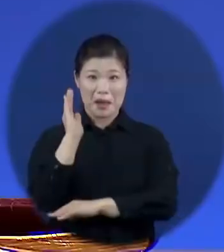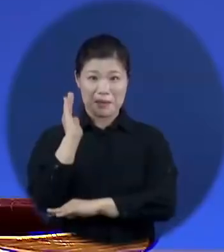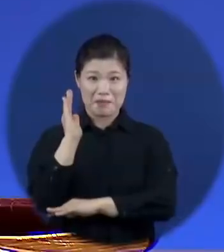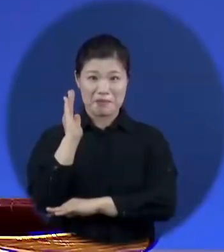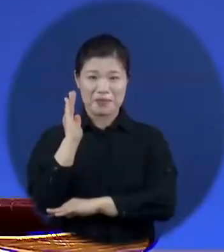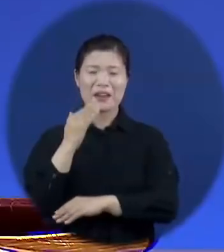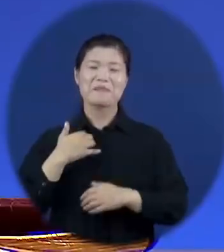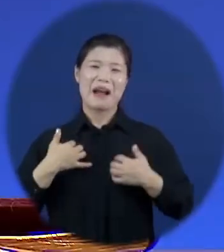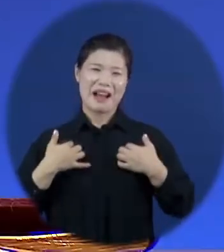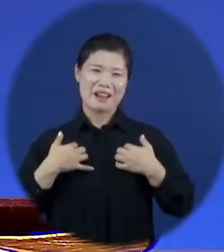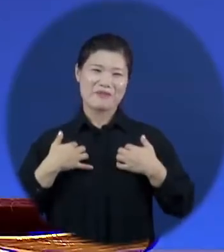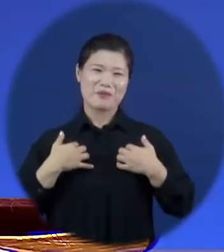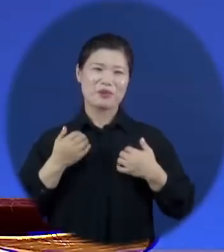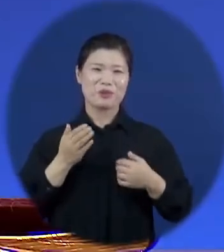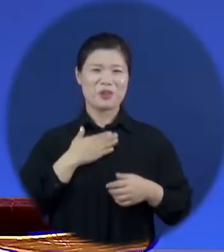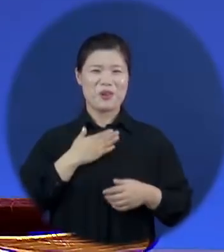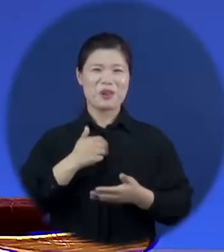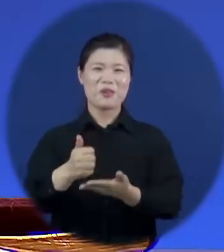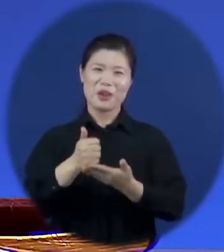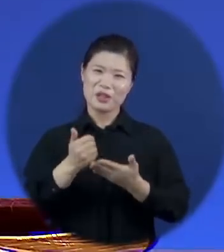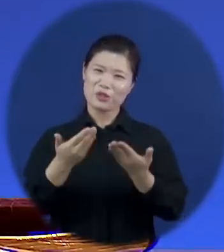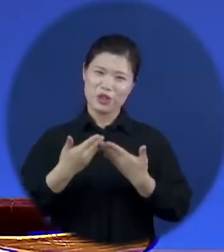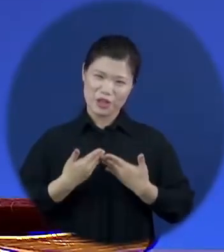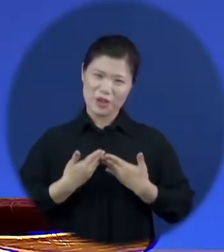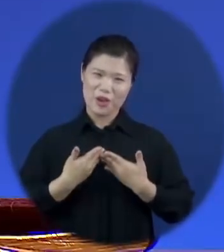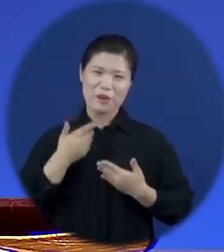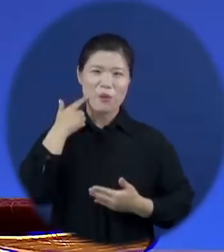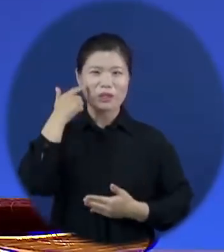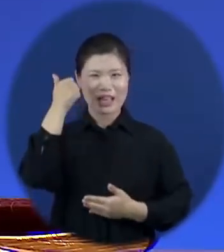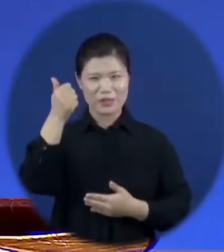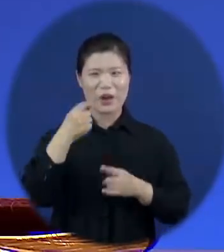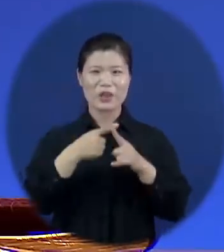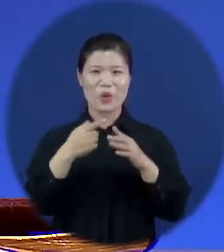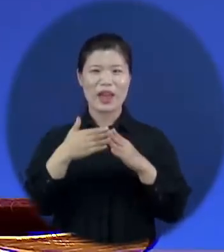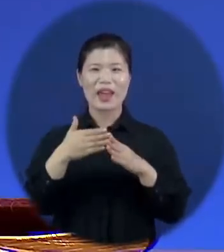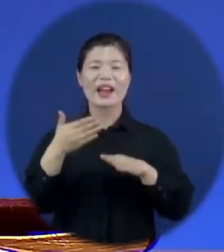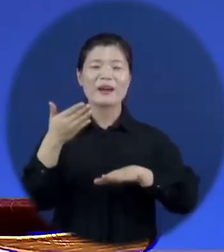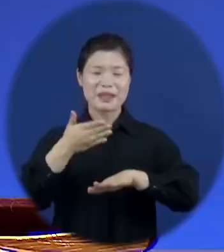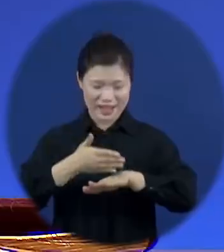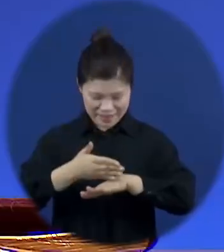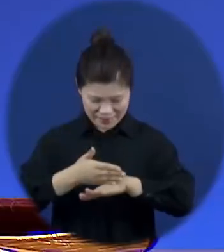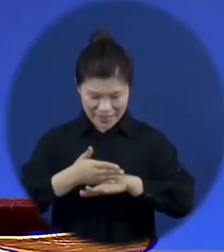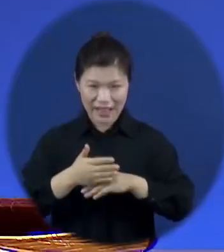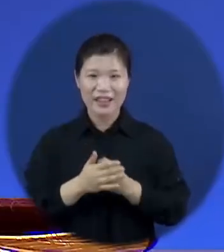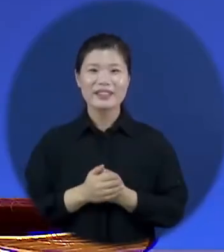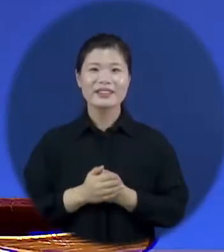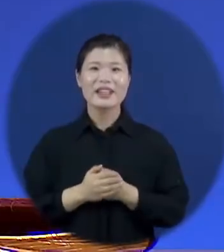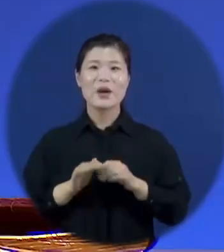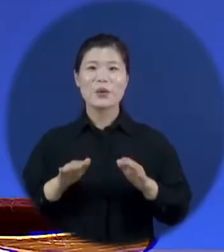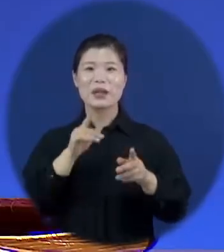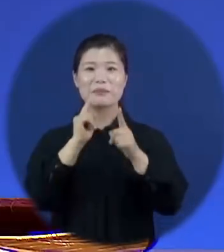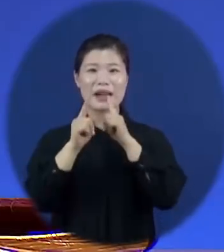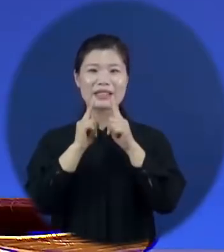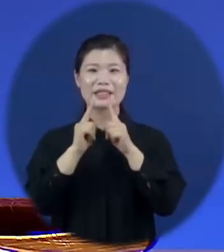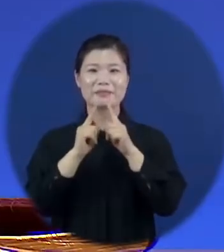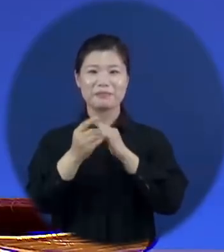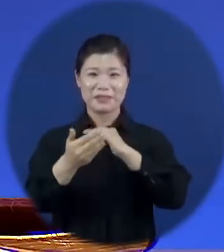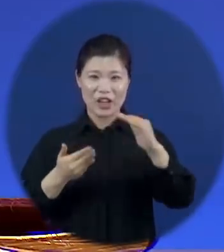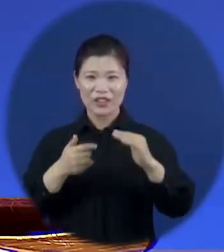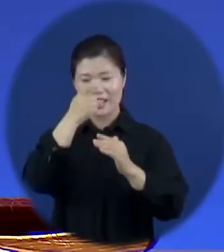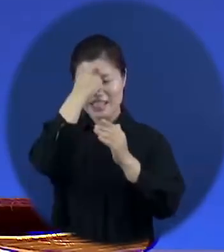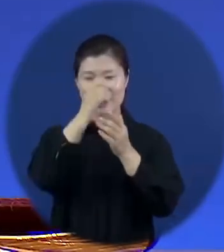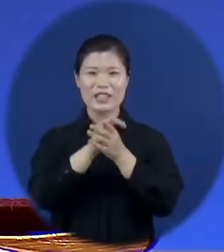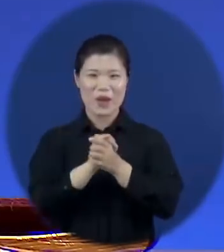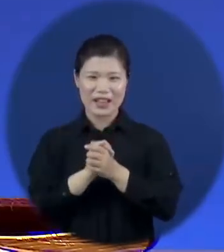반갑고요. 불러주셔서 목사님과 교회에 진심으로 감사를 드립니다. 우리 말씀